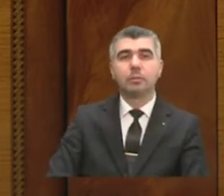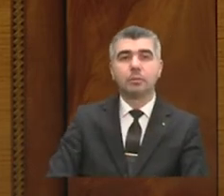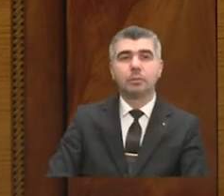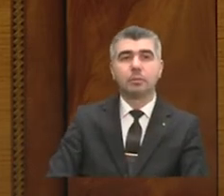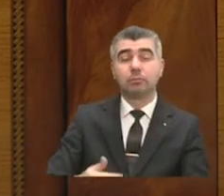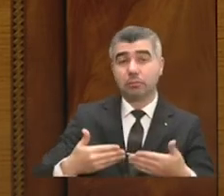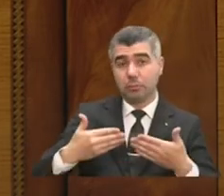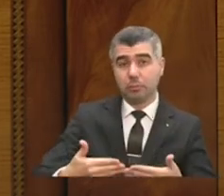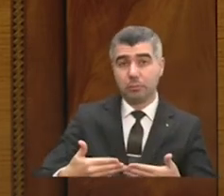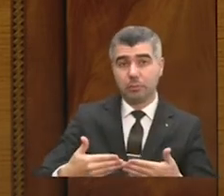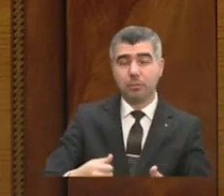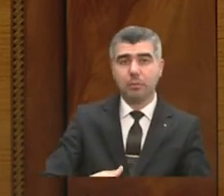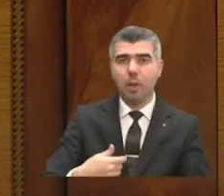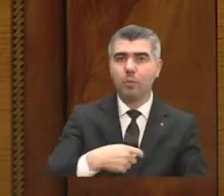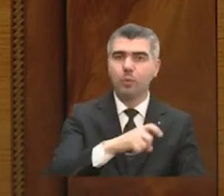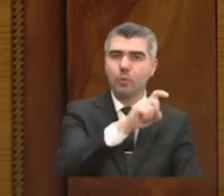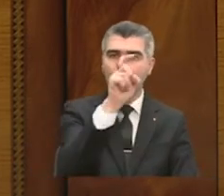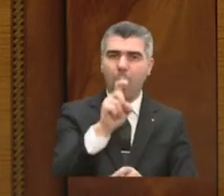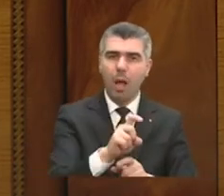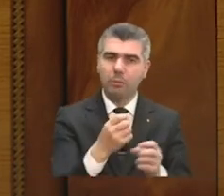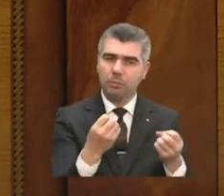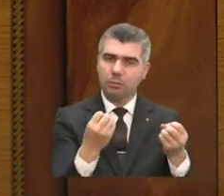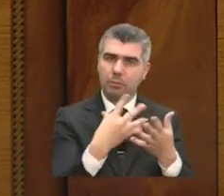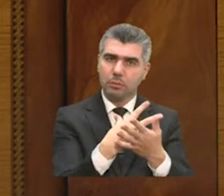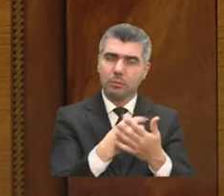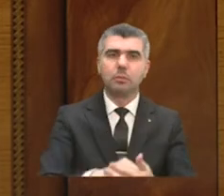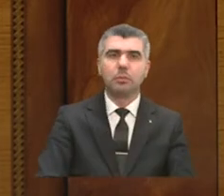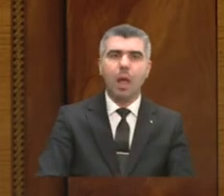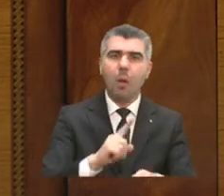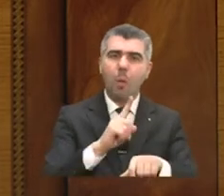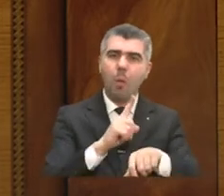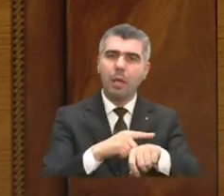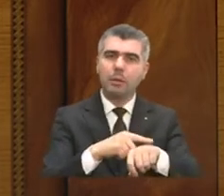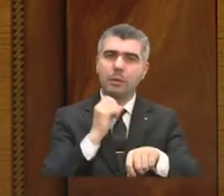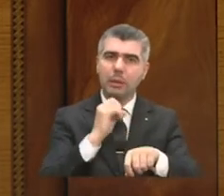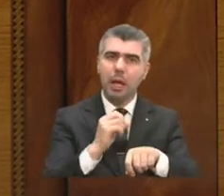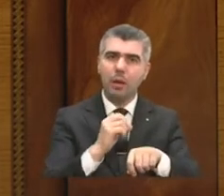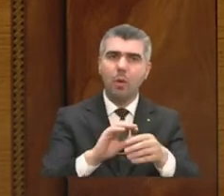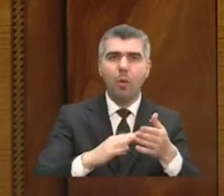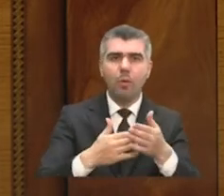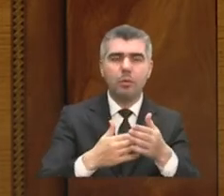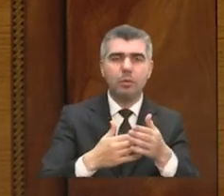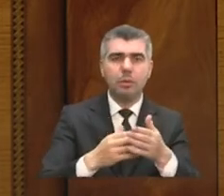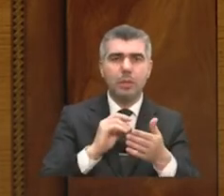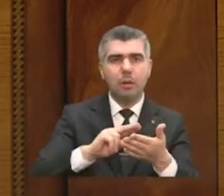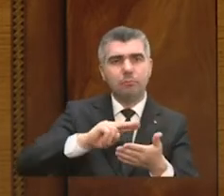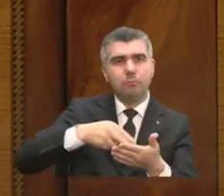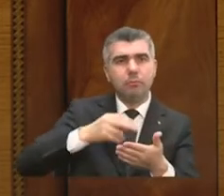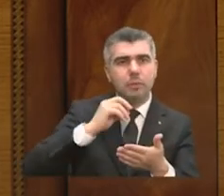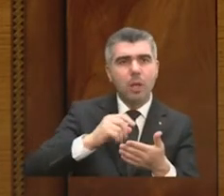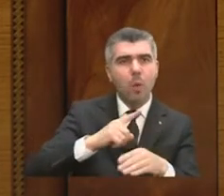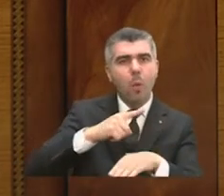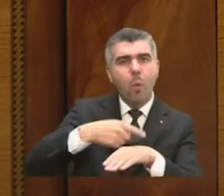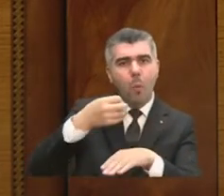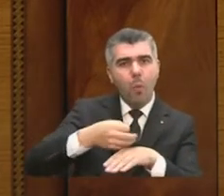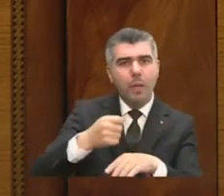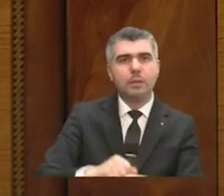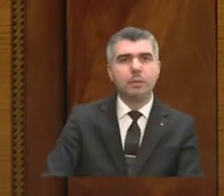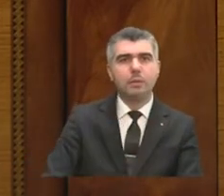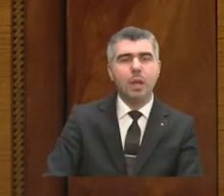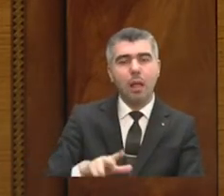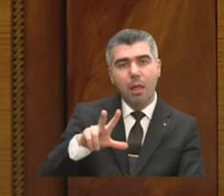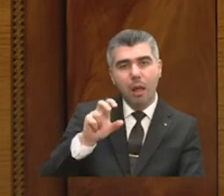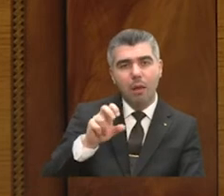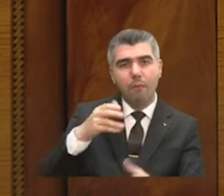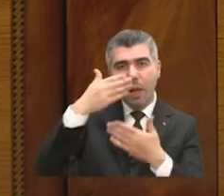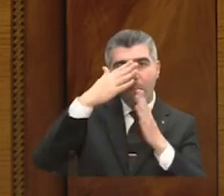défense nationale et des Marocains résidant à l'étranger de la Chambre des conseillers. Et je m'interroge sur le timing et le